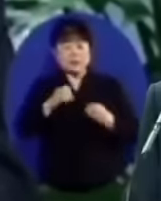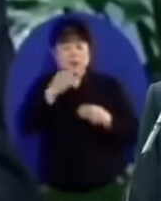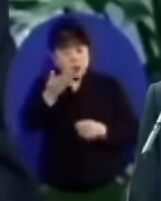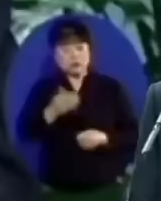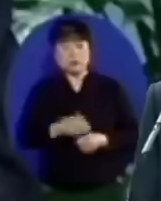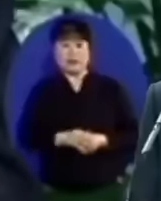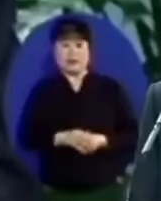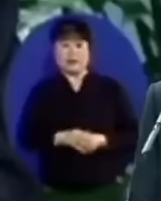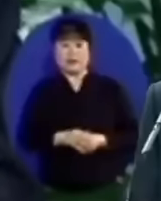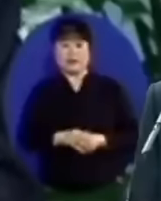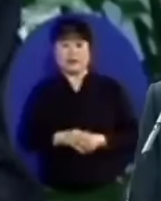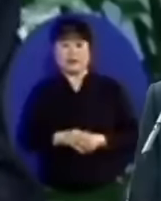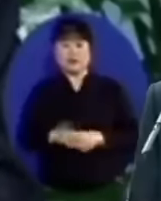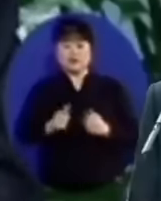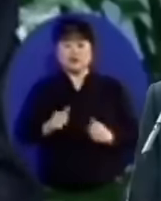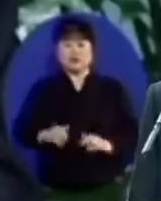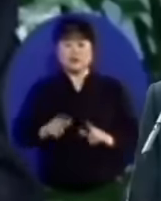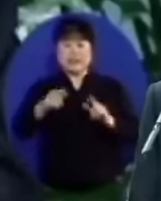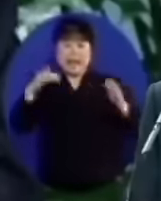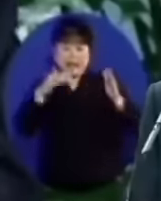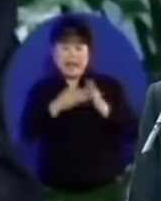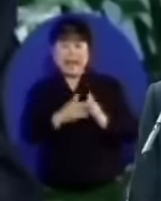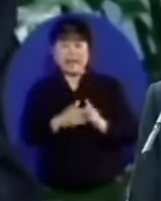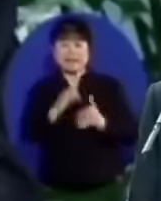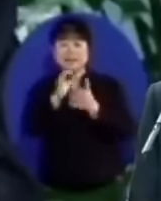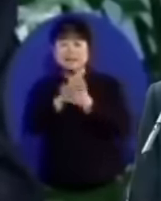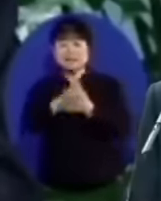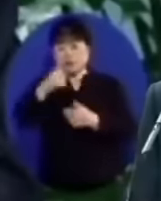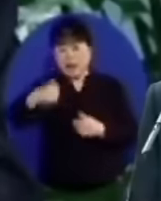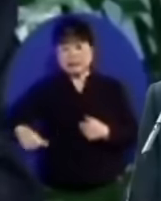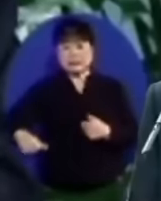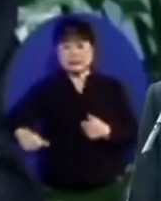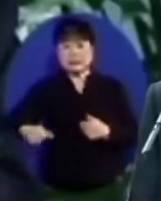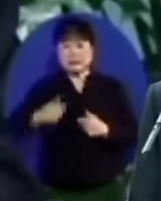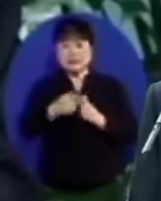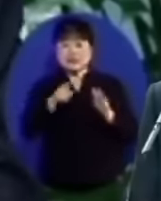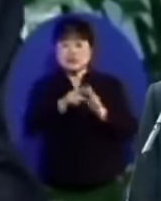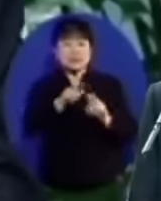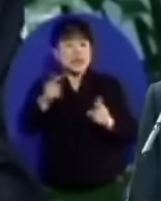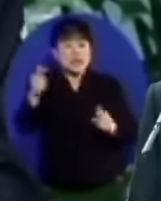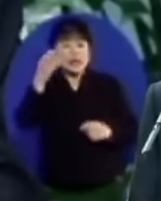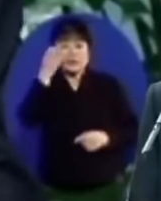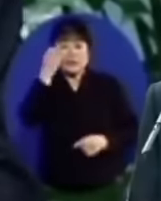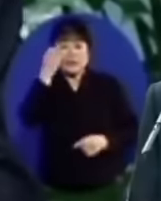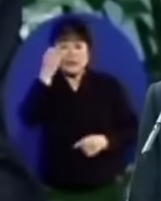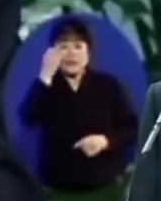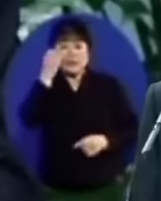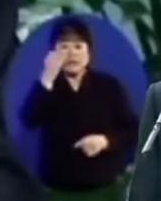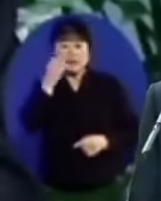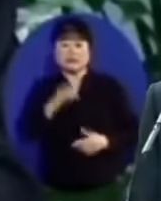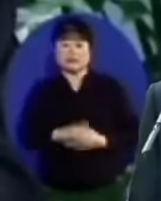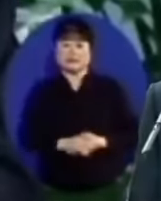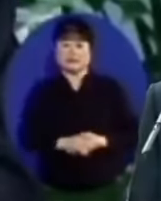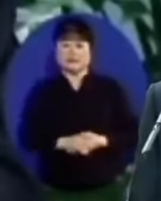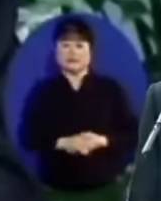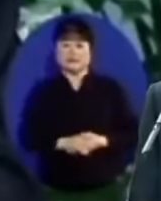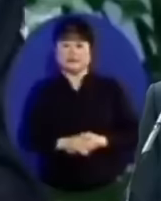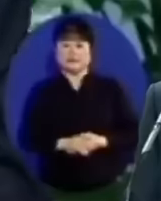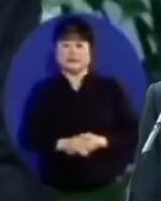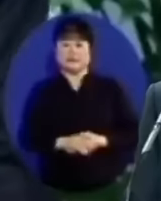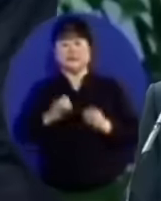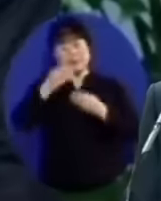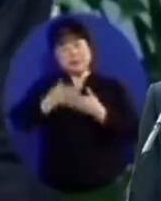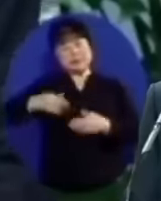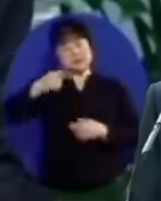받았는데도 죽는 날까지 친구의 아들은 회개를 하지 않았었습니다. 그래서 이것은